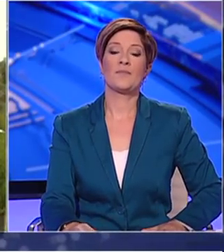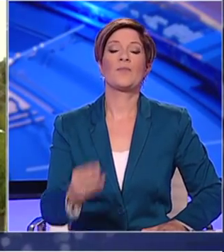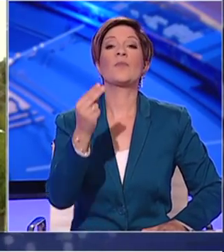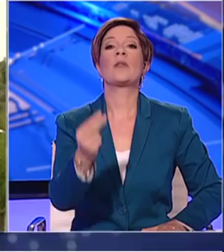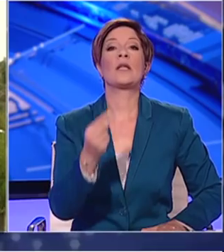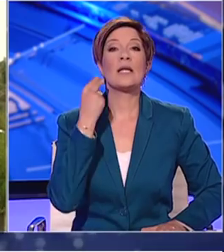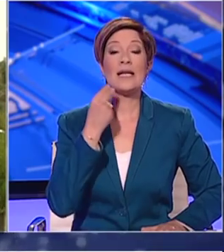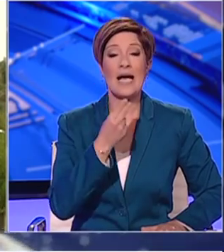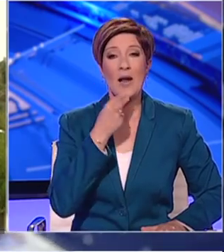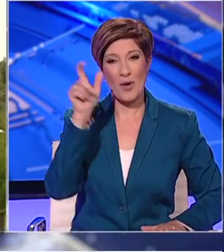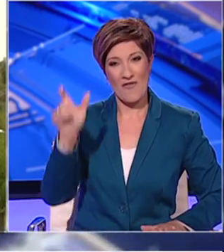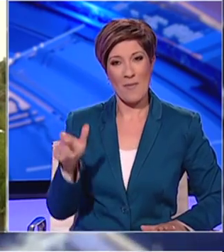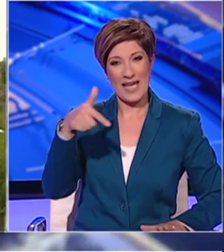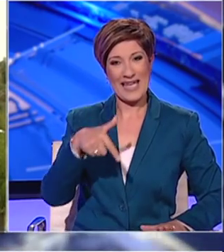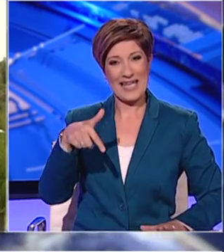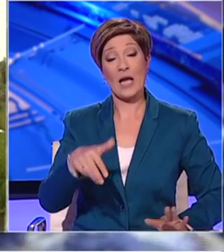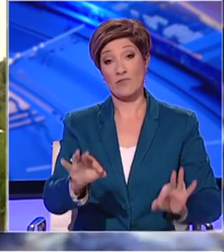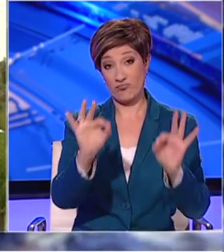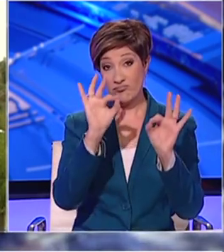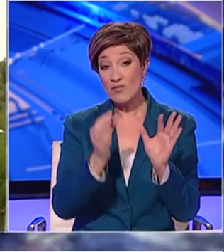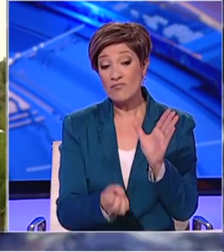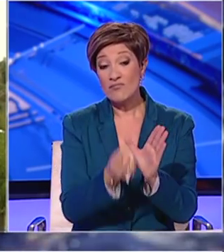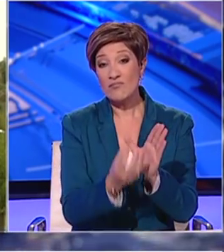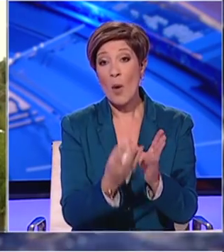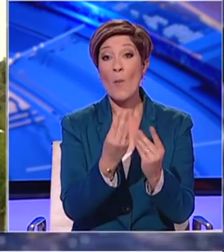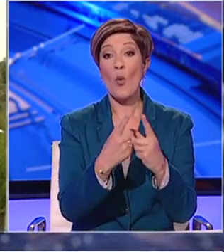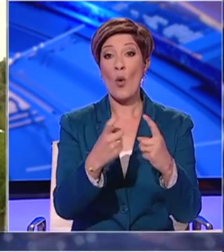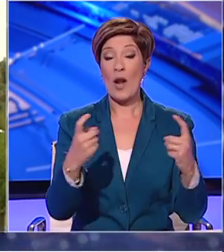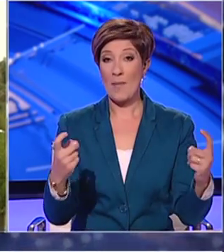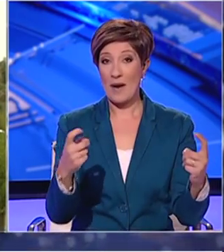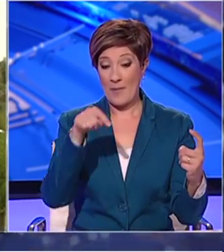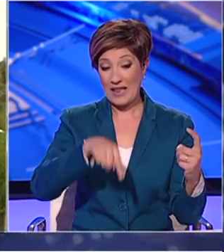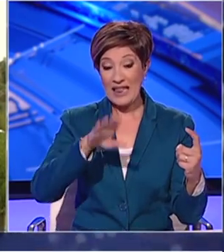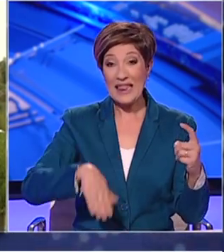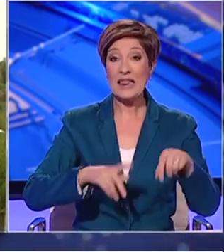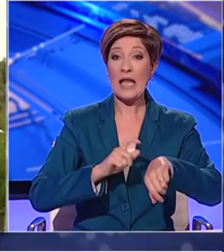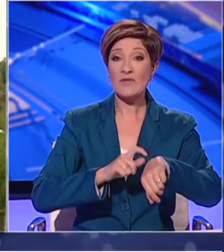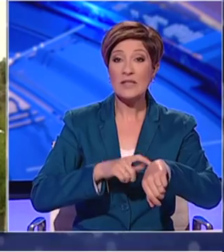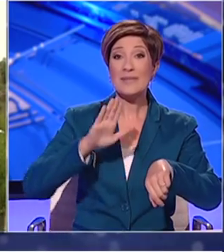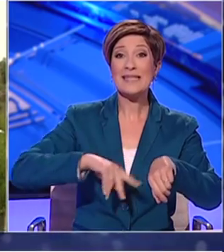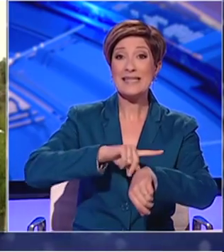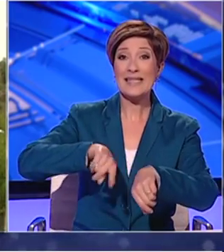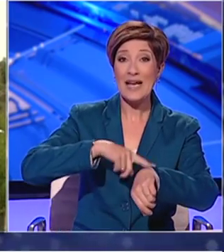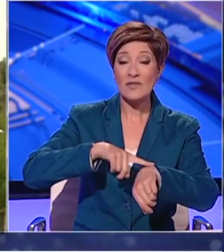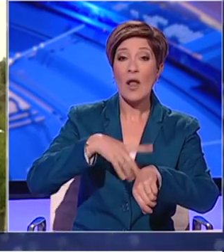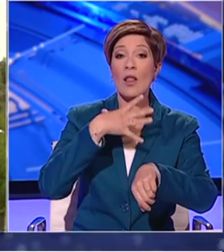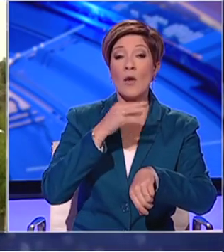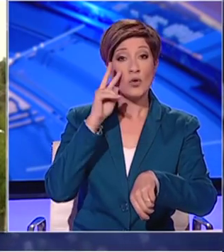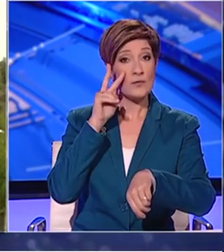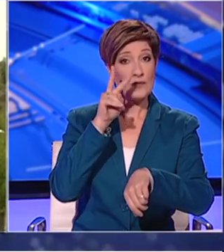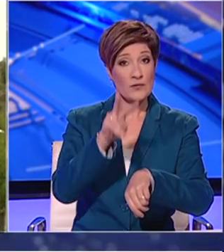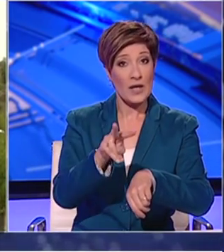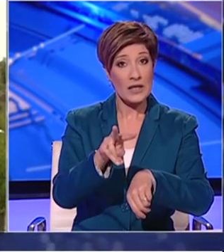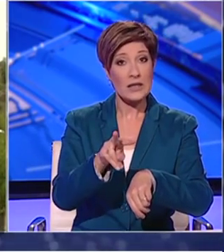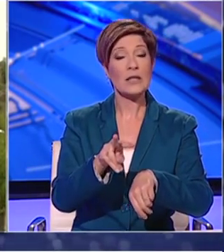Καλό απόγευμα, Γιάννη. Πραγματικά είναι ραγδαίες οι εξελίξεις στις τελευταίες ώρες, καθότι φαίνεται ότι